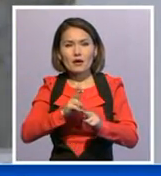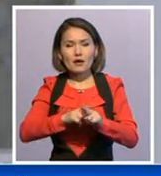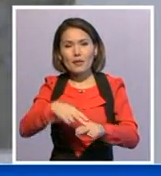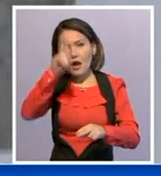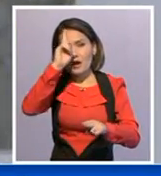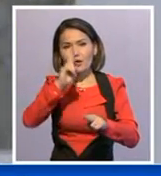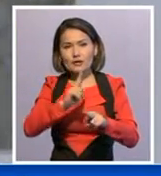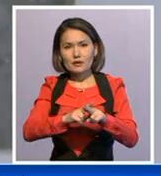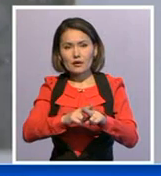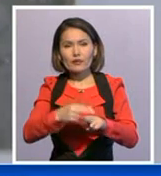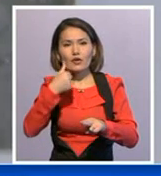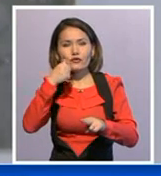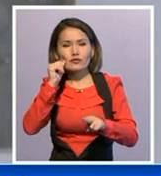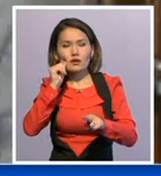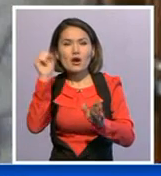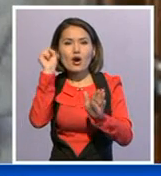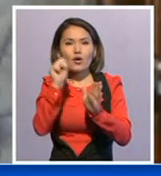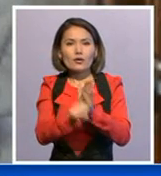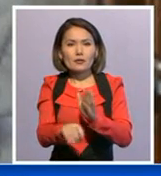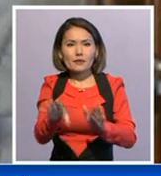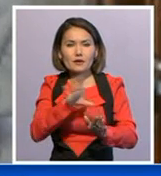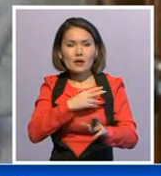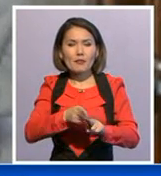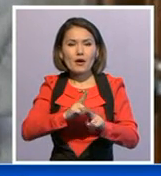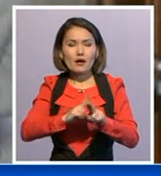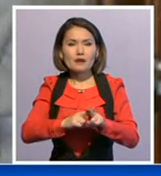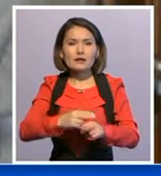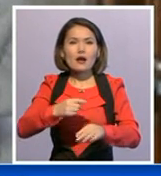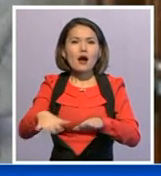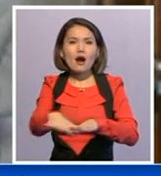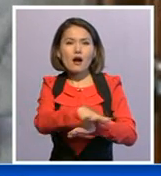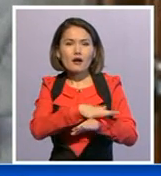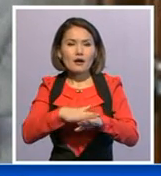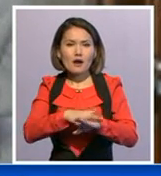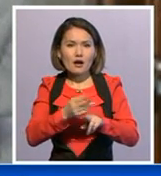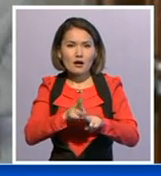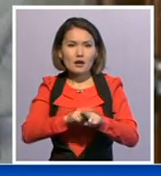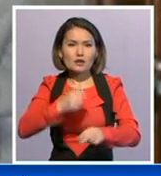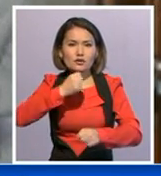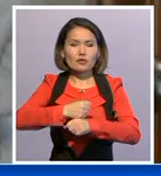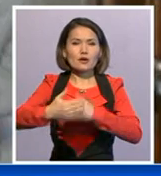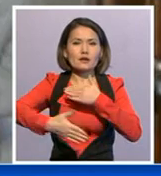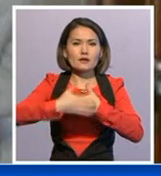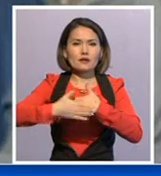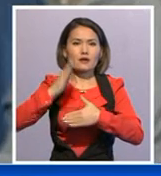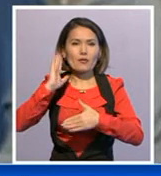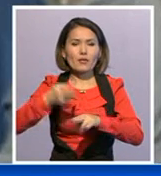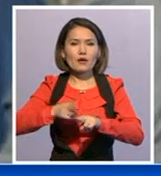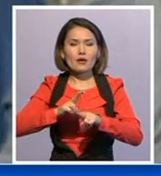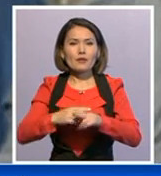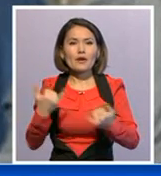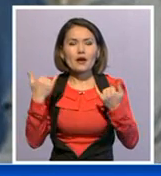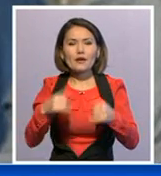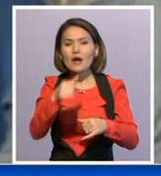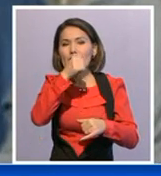өлім жазасына кеше кесілді. Мұндай шешімді жергілікті халық қауіпсіздігі министрлігінің әскери трибуналы шығарған. Оған дейін Чан Сон Тхекке партия